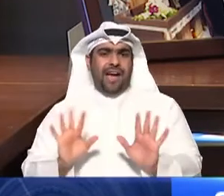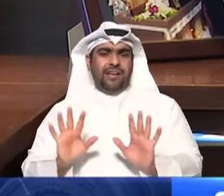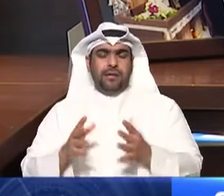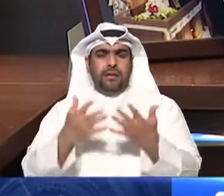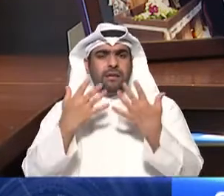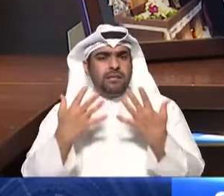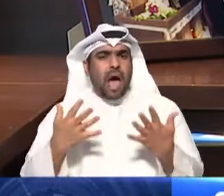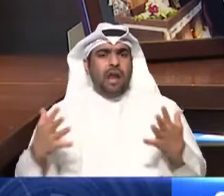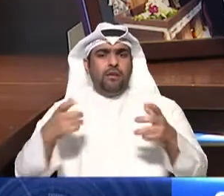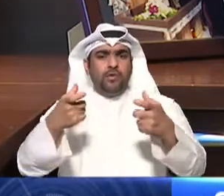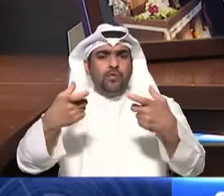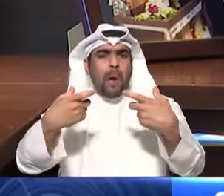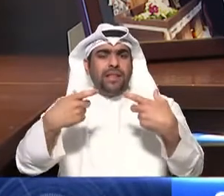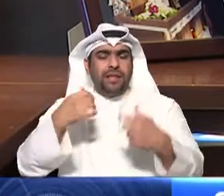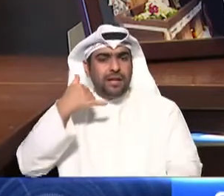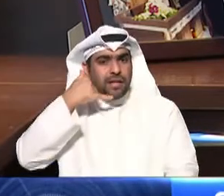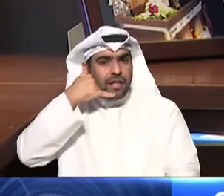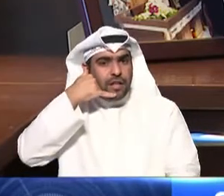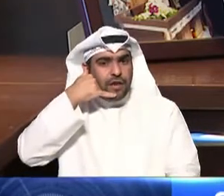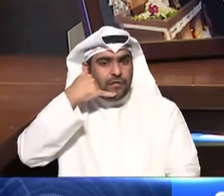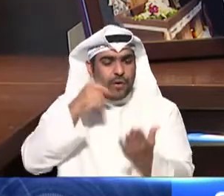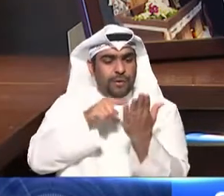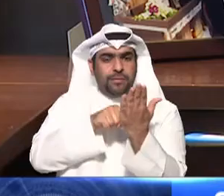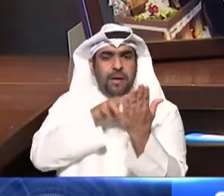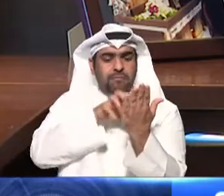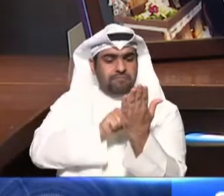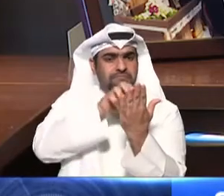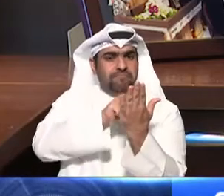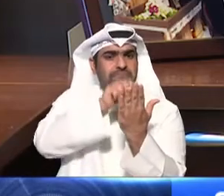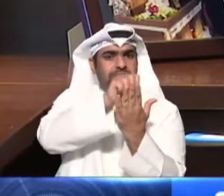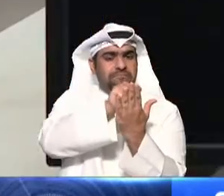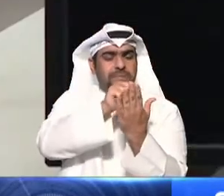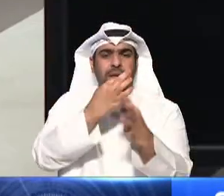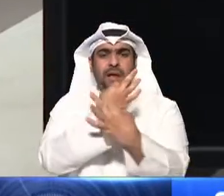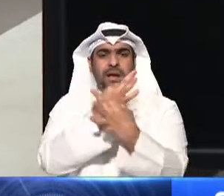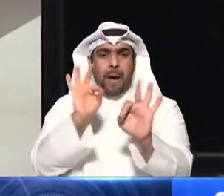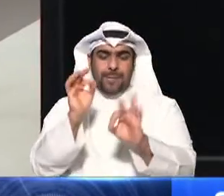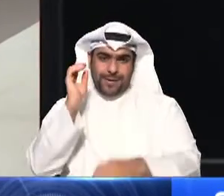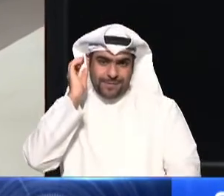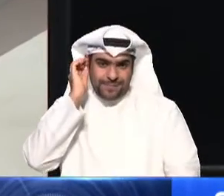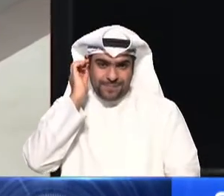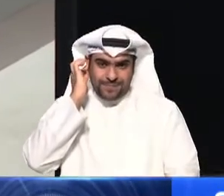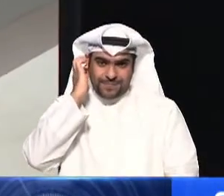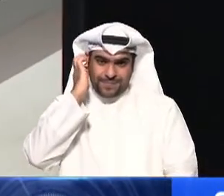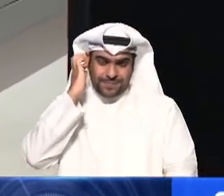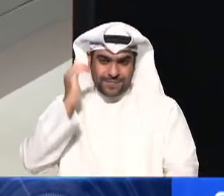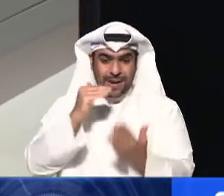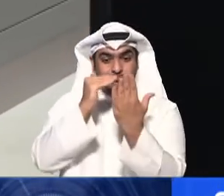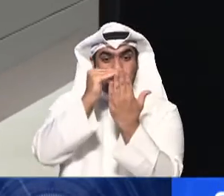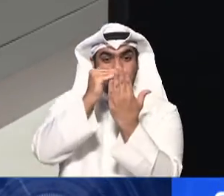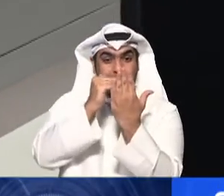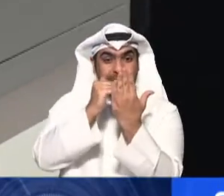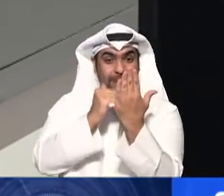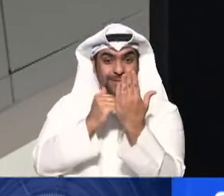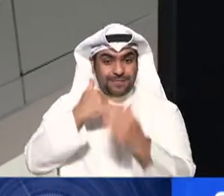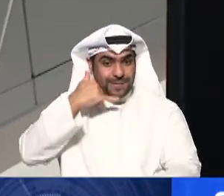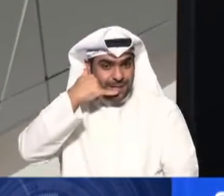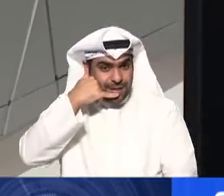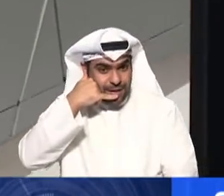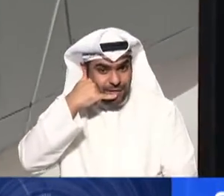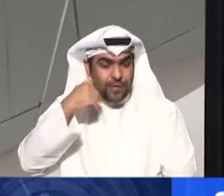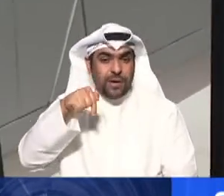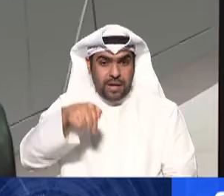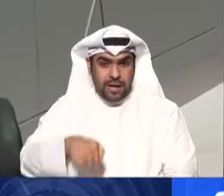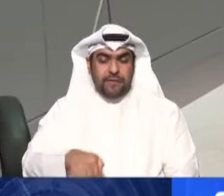في المشهد الدولي وتحسين بيئه الاعمال. المنصه تشتمل على عدد من انظمه الكترونيه،